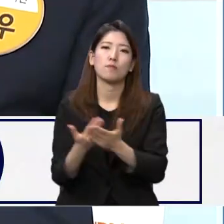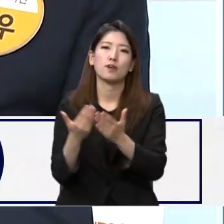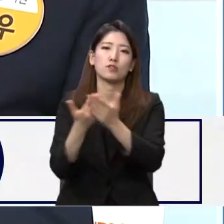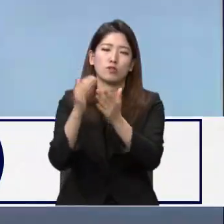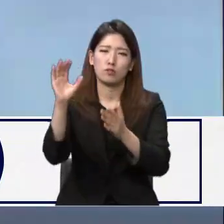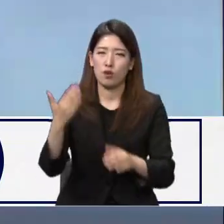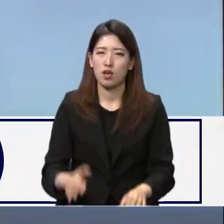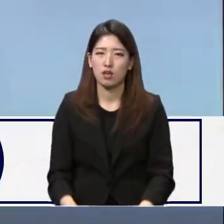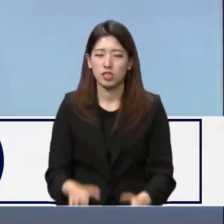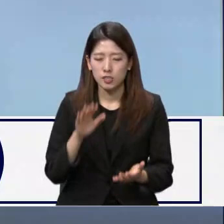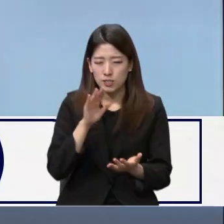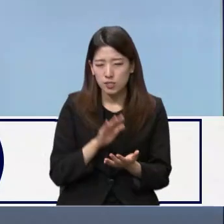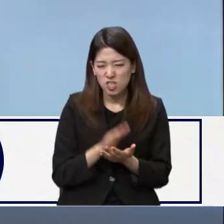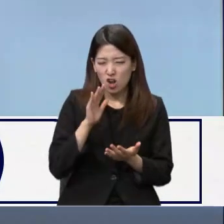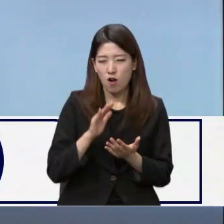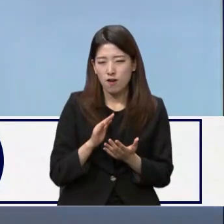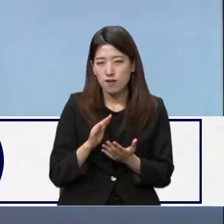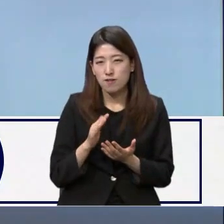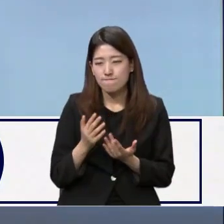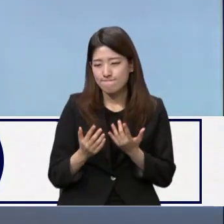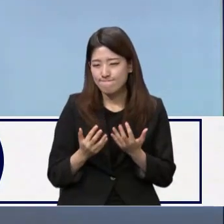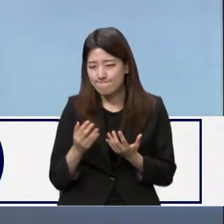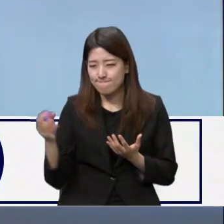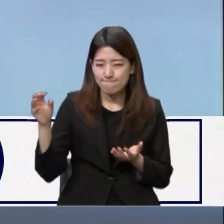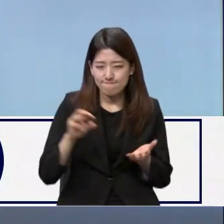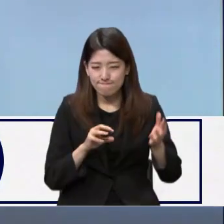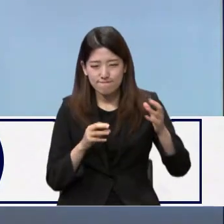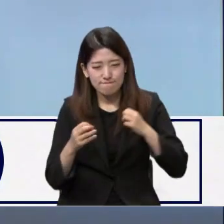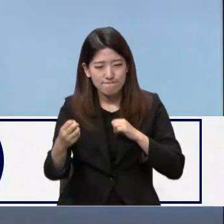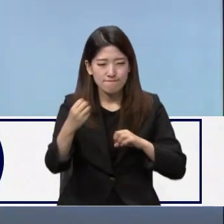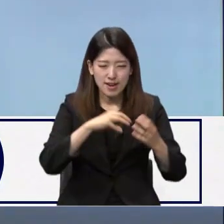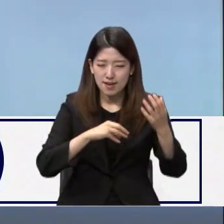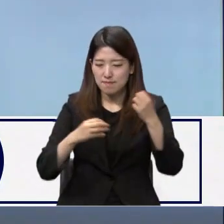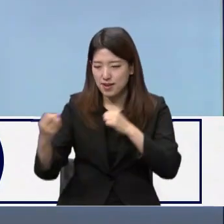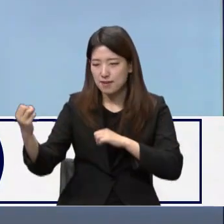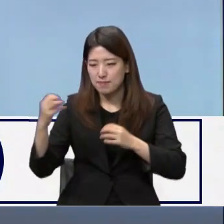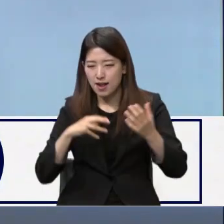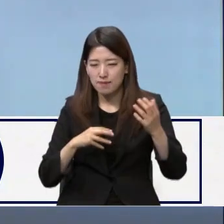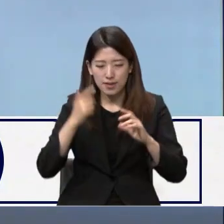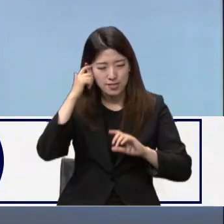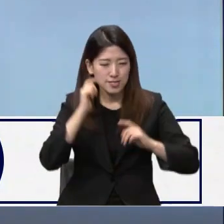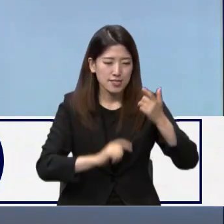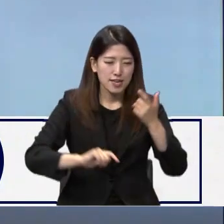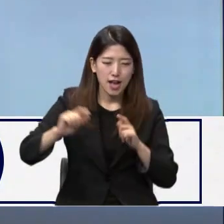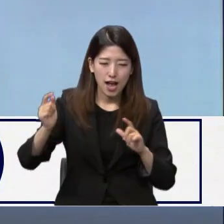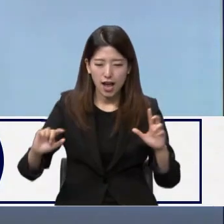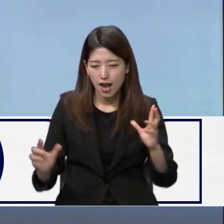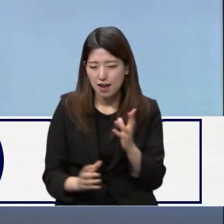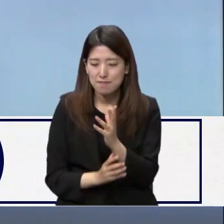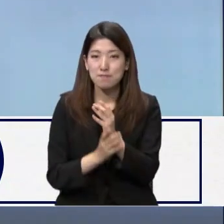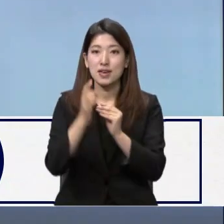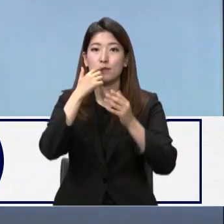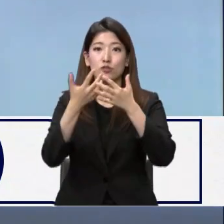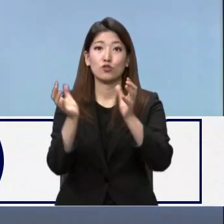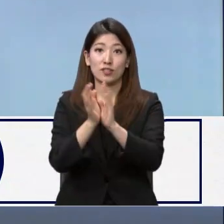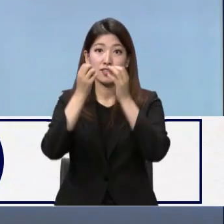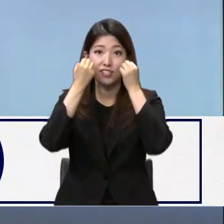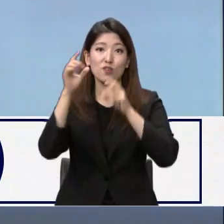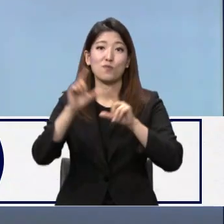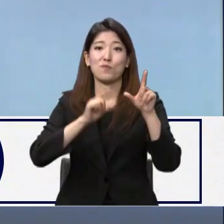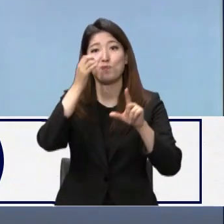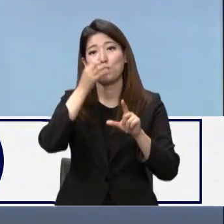용광로처럼 여러 얘기를 다 이렇게 담아내서 플러스로 방 이끌어낼 수 있다라는 말씀을 주셨습니다